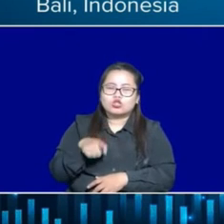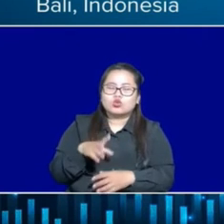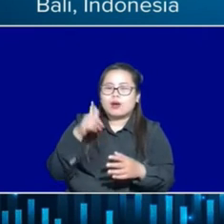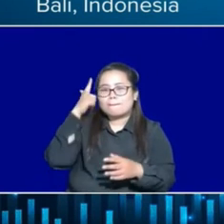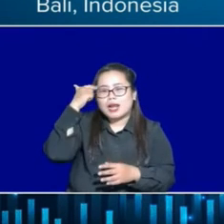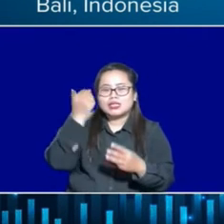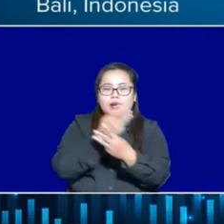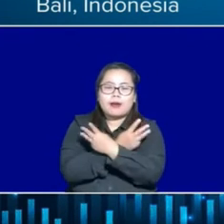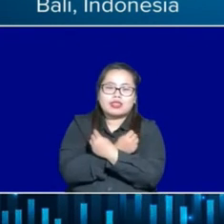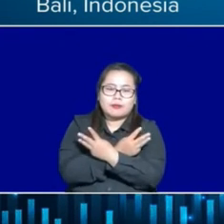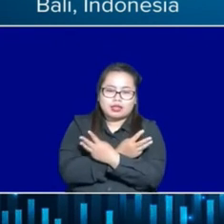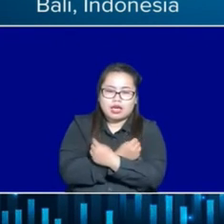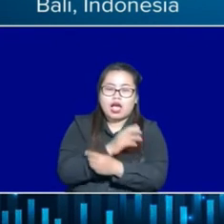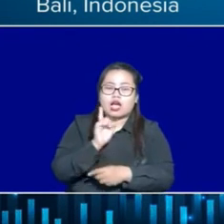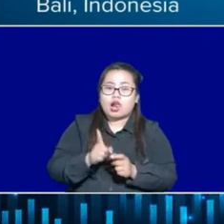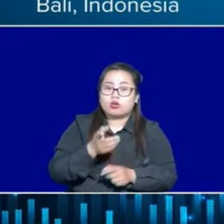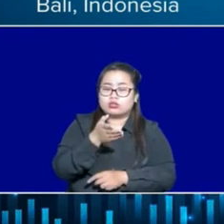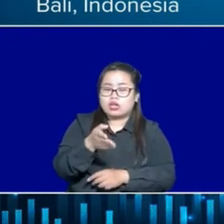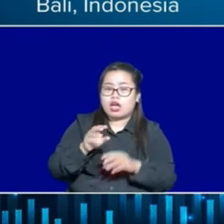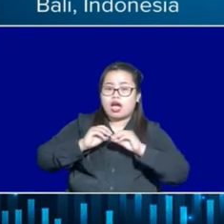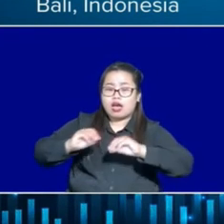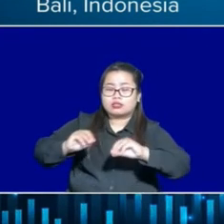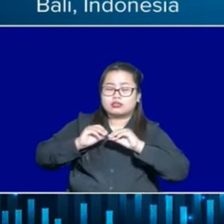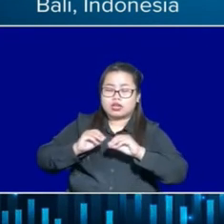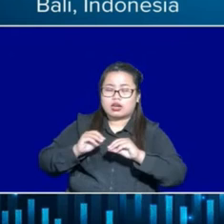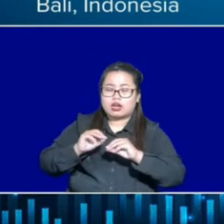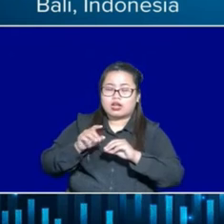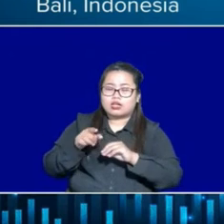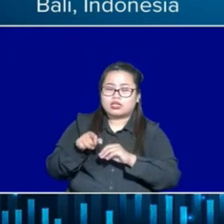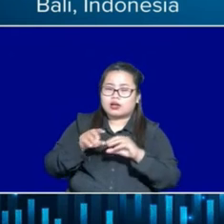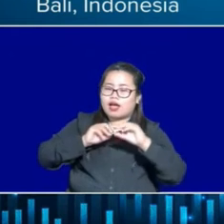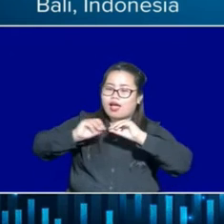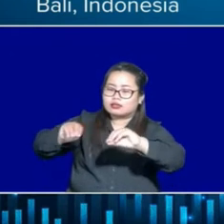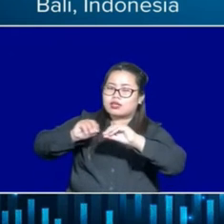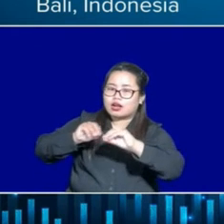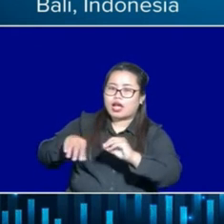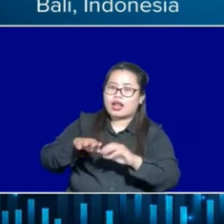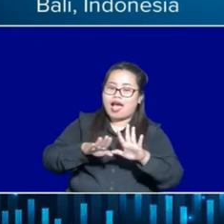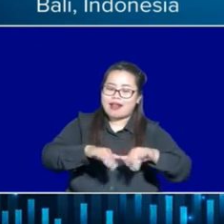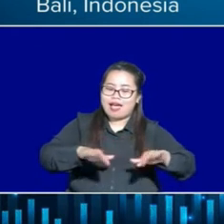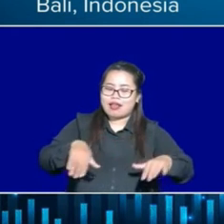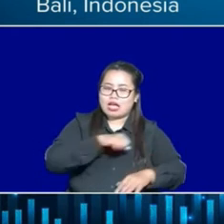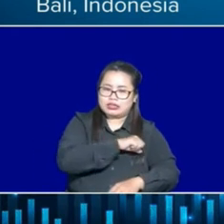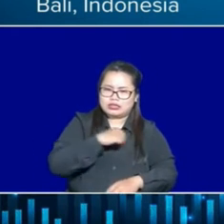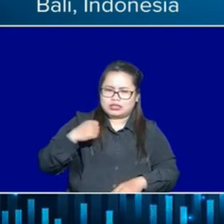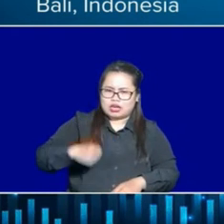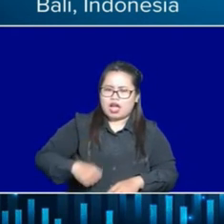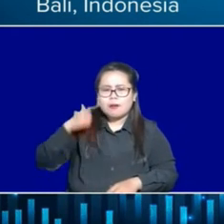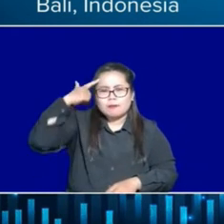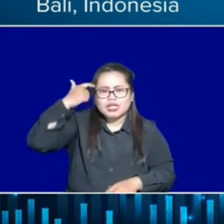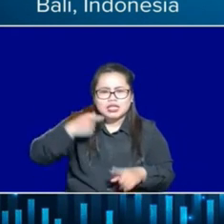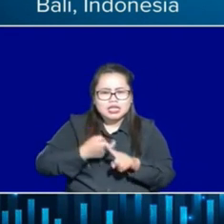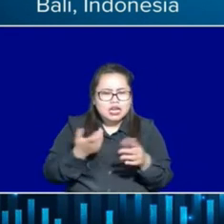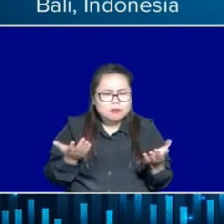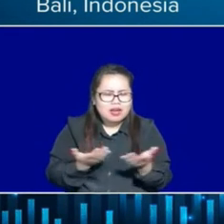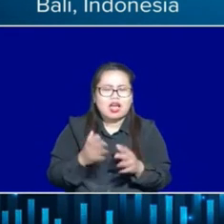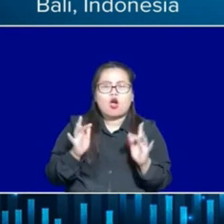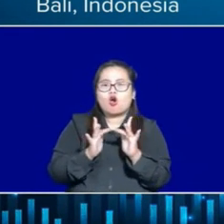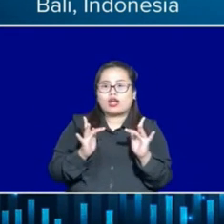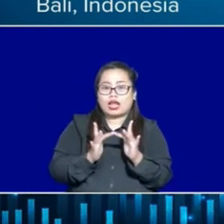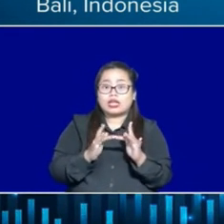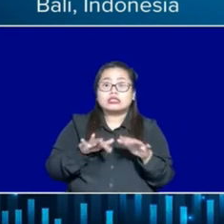matematika. Yang mengajarkan adalah anak-anak dari Cina. Belajarnya dari mana? Online. Jadi